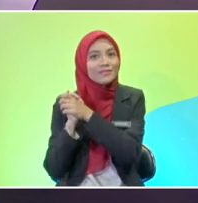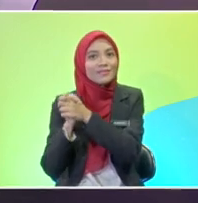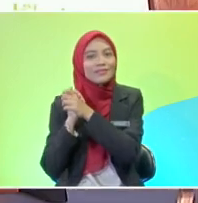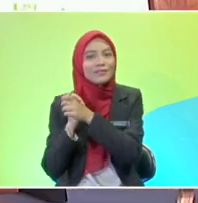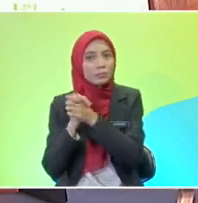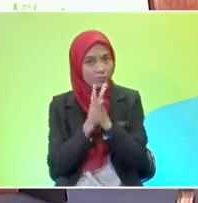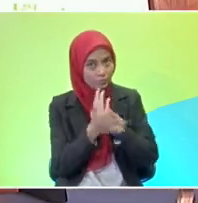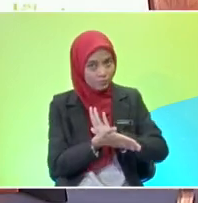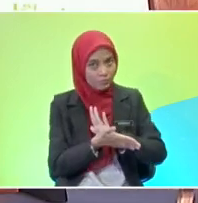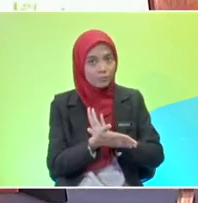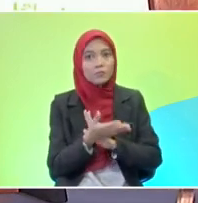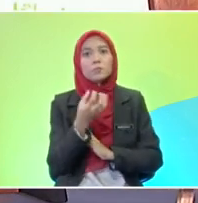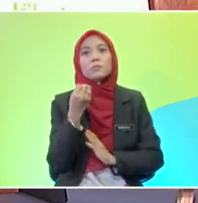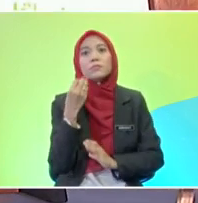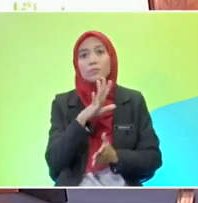baikku